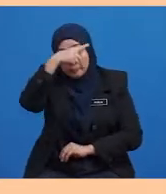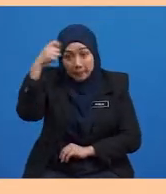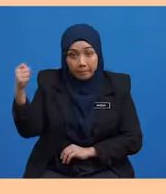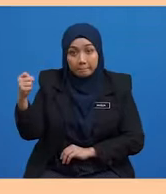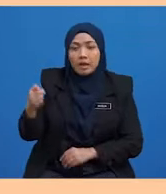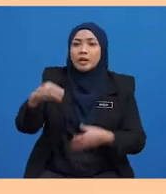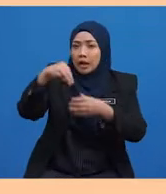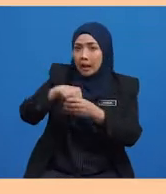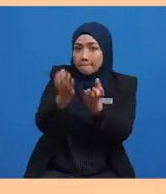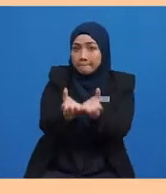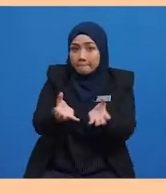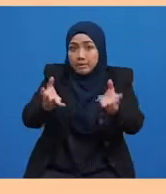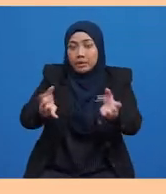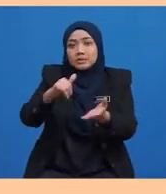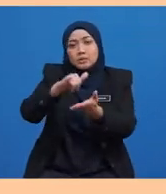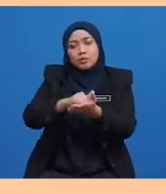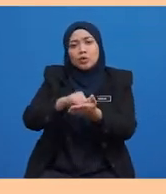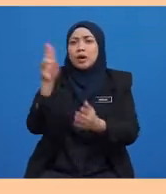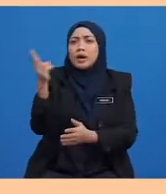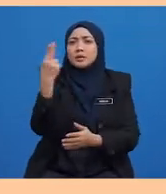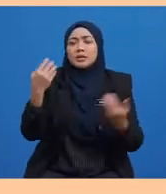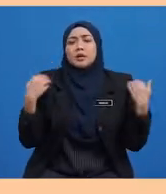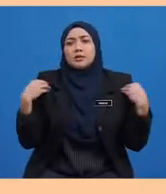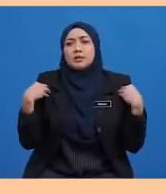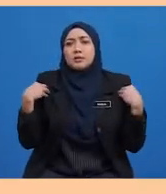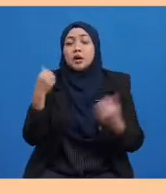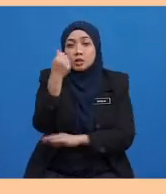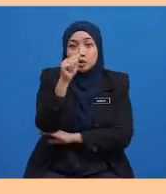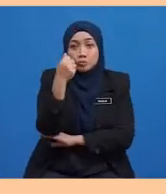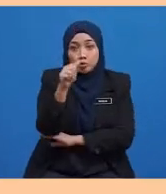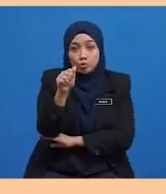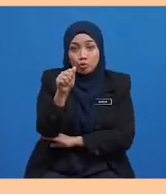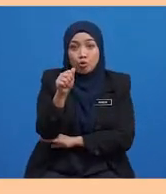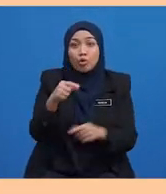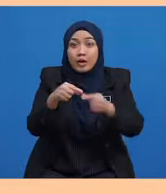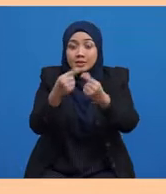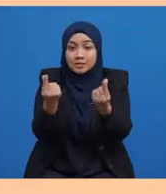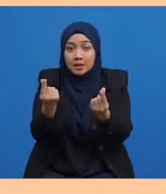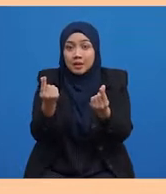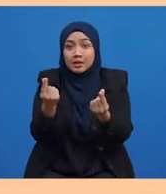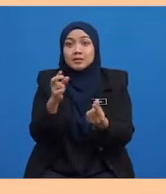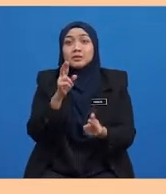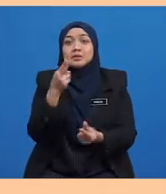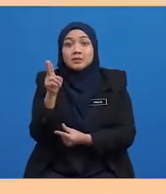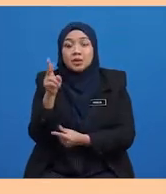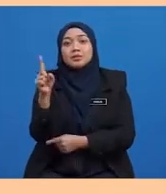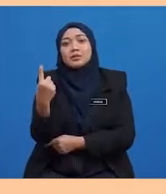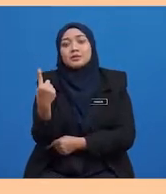kerana dalam bekas tersebut hanya terdapat 10 biji kacang hijau